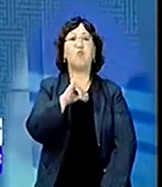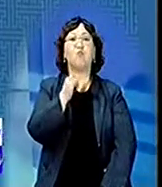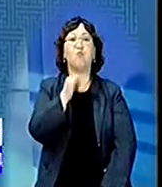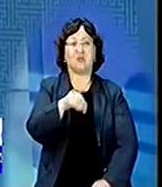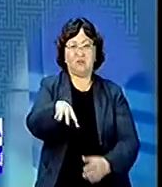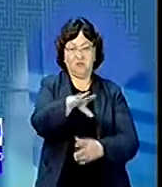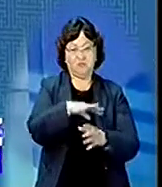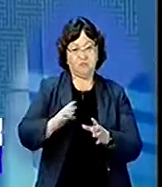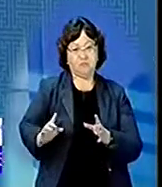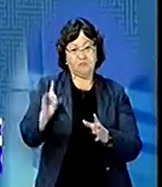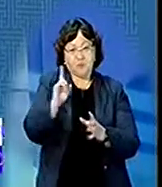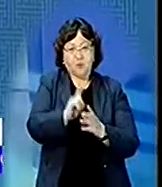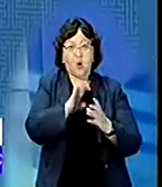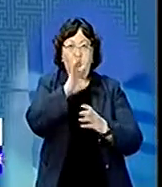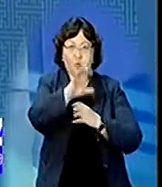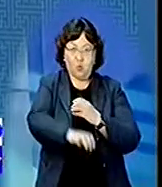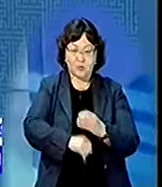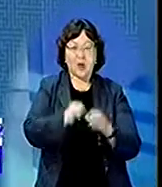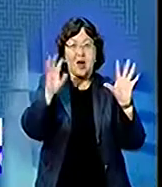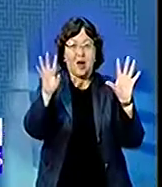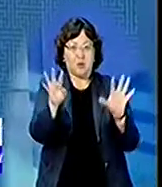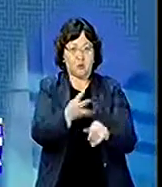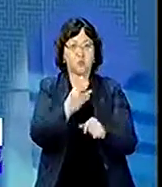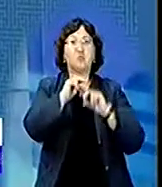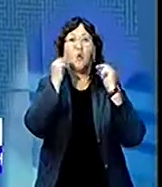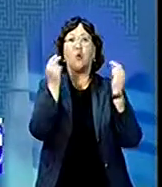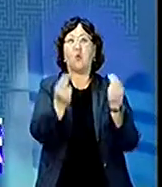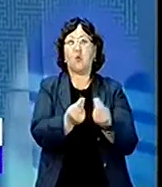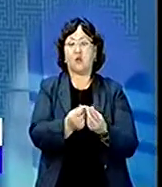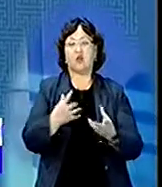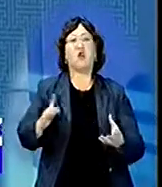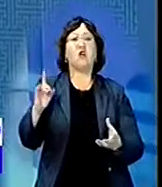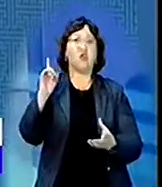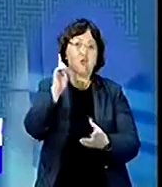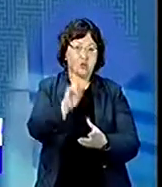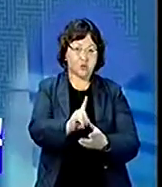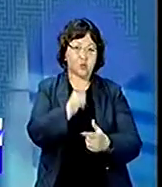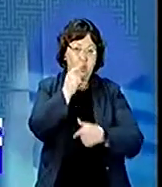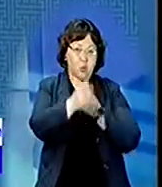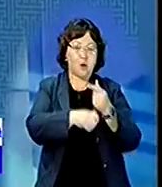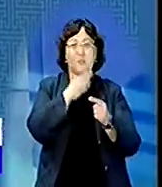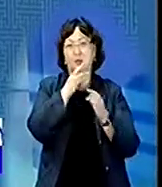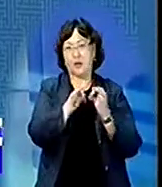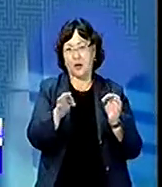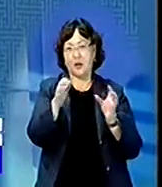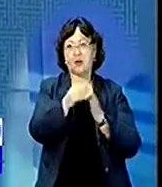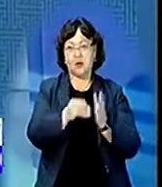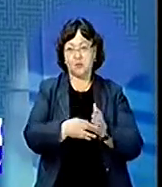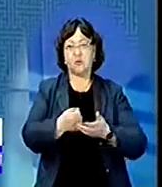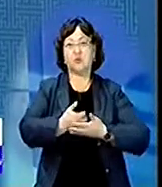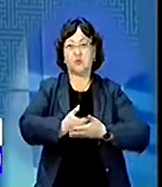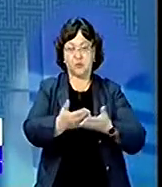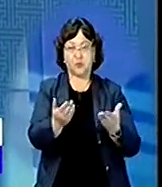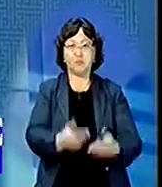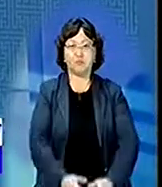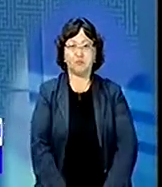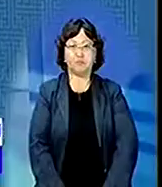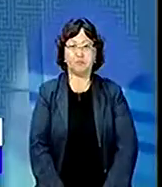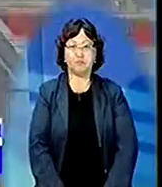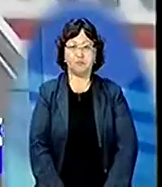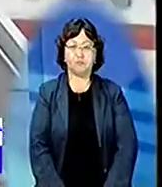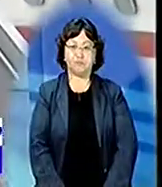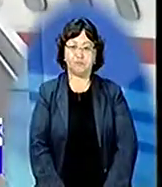олон улсын 14 дахь чуулганд оролцлоо. Энэ талаар манай сурагчлагч Бямсүрэн Баатар Гунар дэлгэрэнгүй мэдээлэх болно.